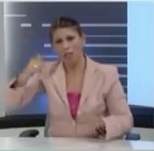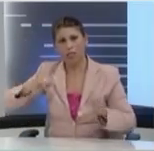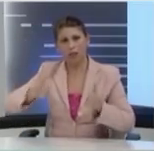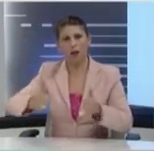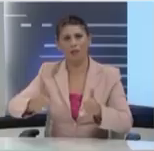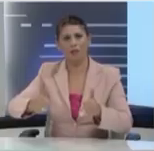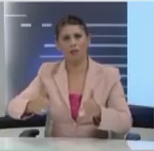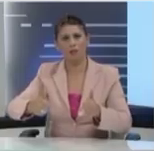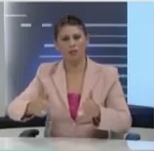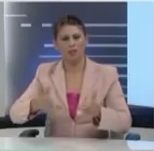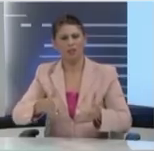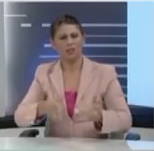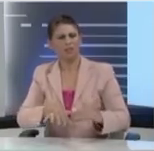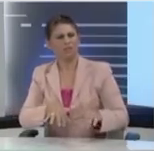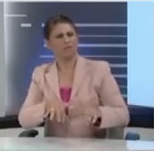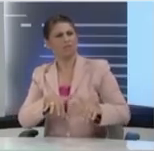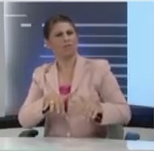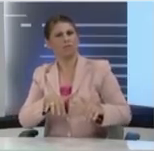το θράσος σας και ο κινησμός σας